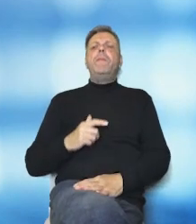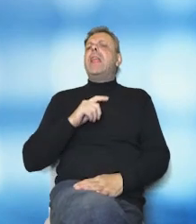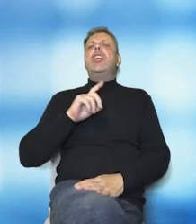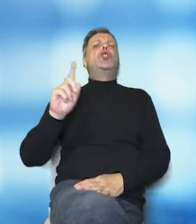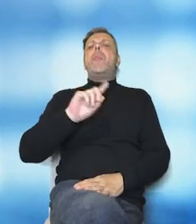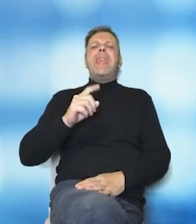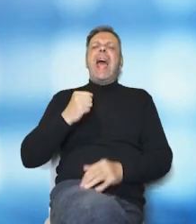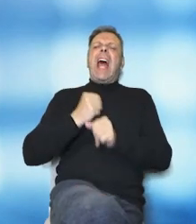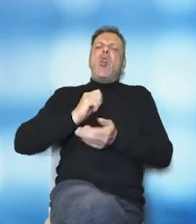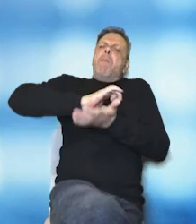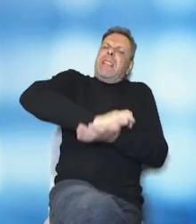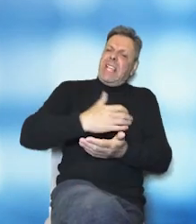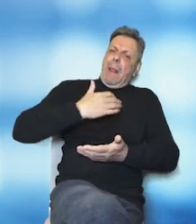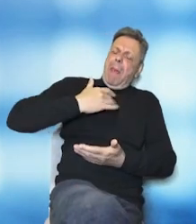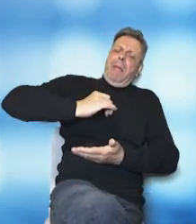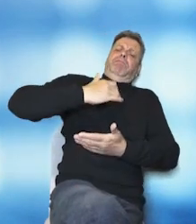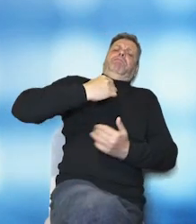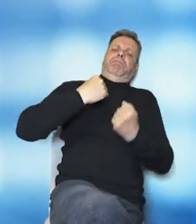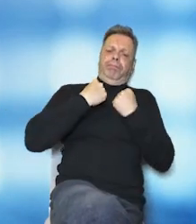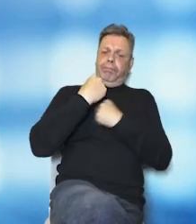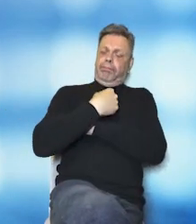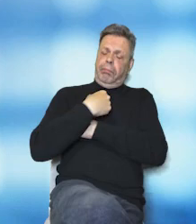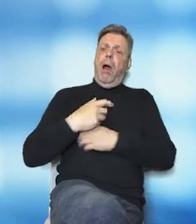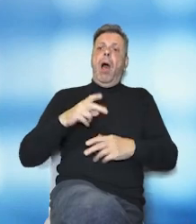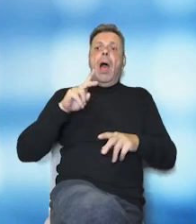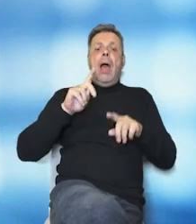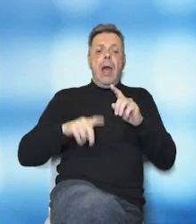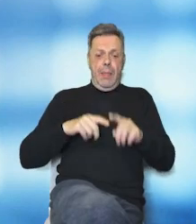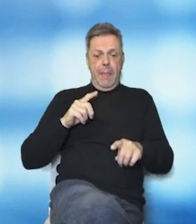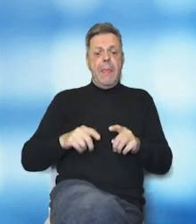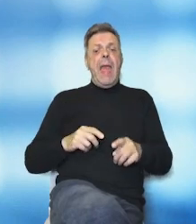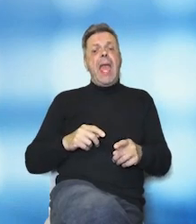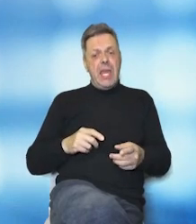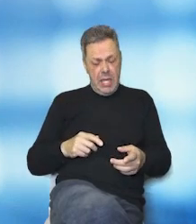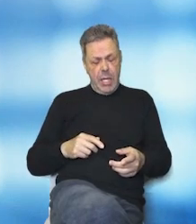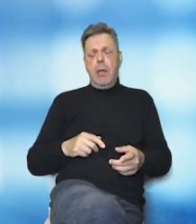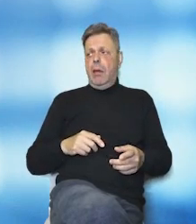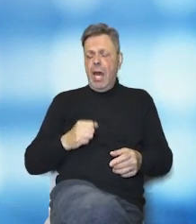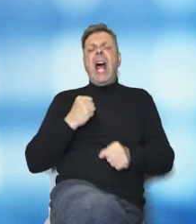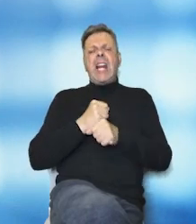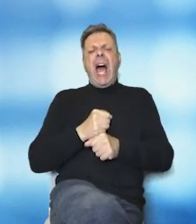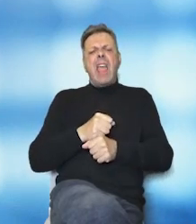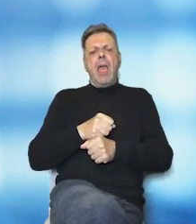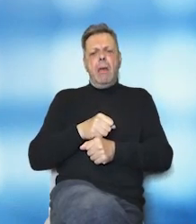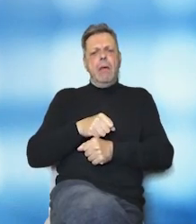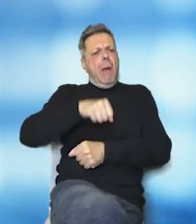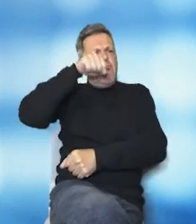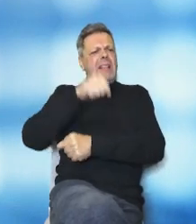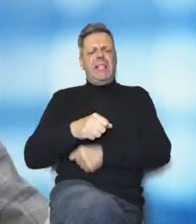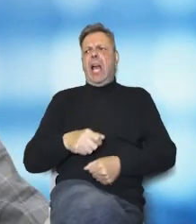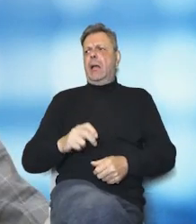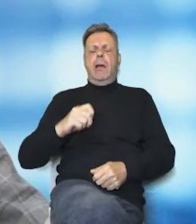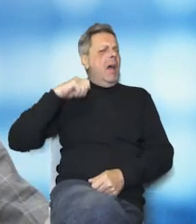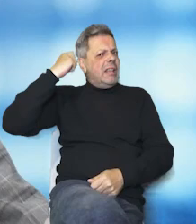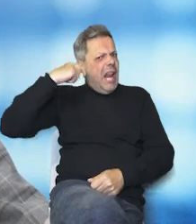vršio pritisak, jer nažalost neki vrše pritisak, piše ministru, zove ravnatelja, zove udrugu pacijenata, nažalost